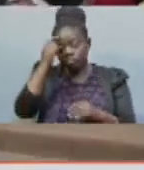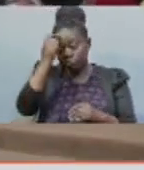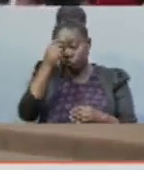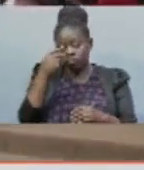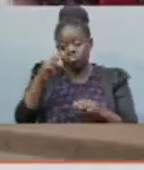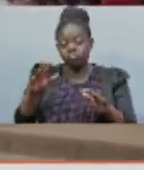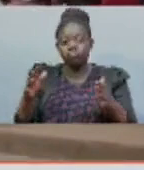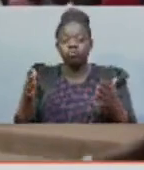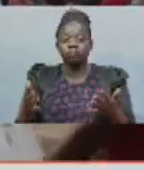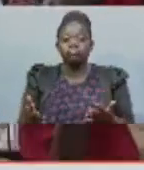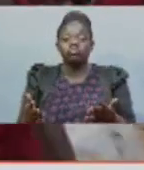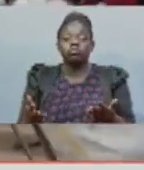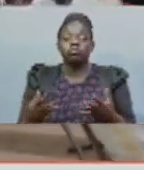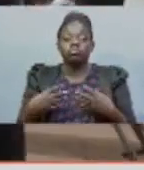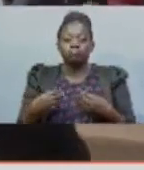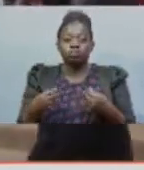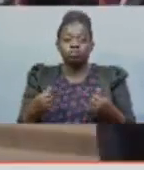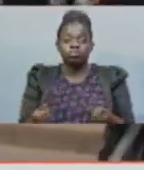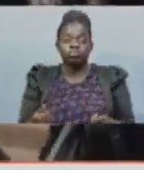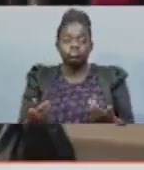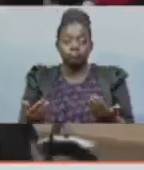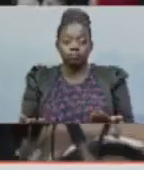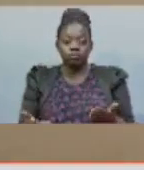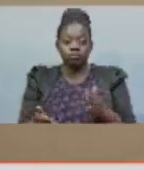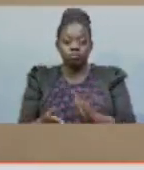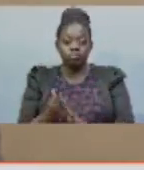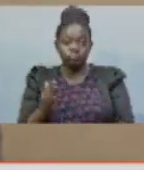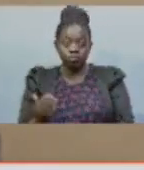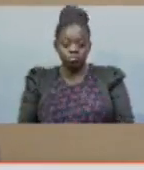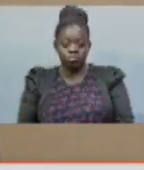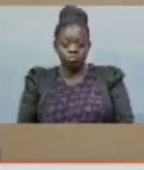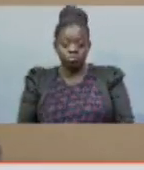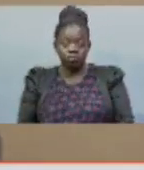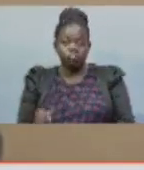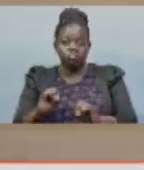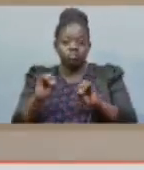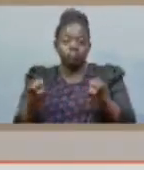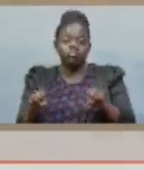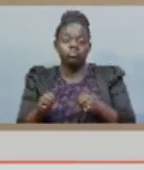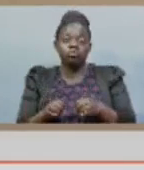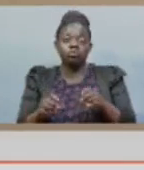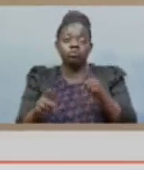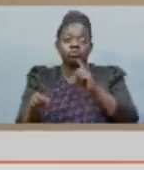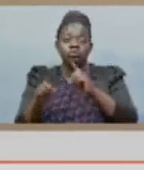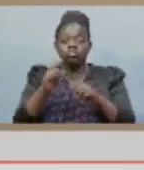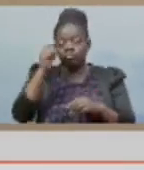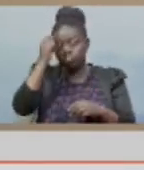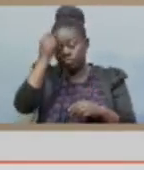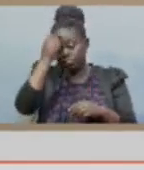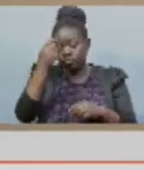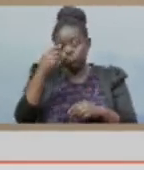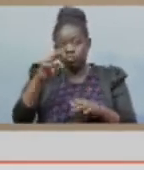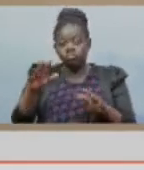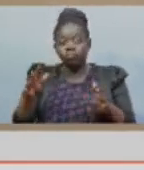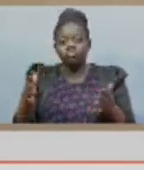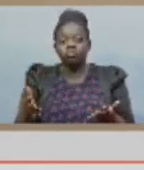butya bwe bagenda okusala ekizibu kinamagezi mu bwangu ddala tugezaako okubeera nga twogerezeganya ne gavumenti okulaba ngeri